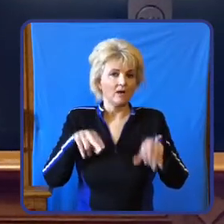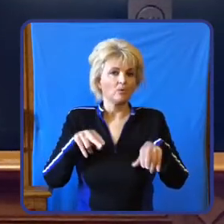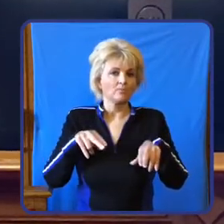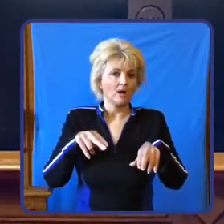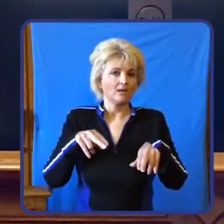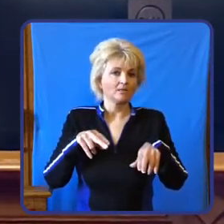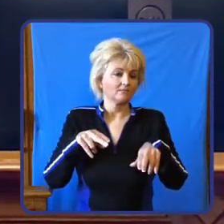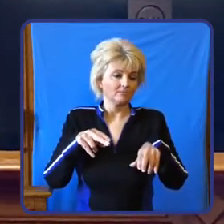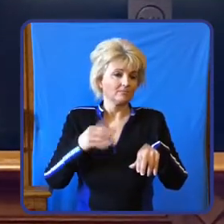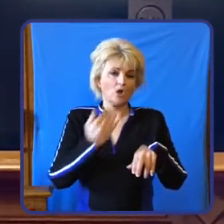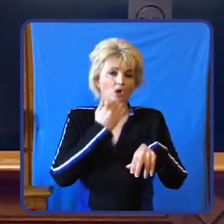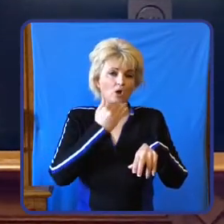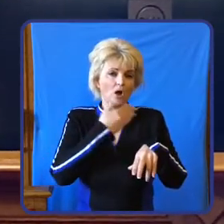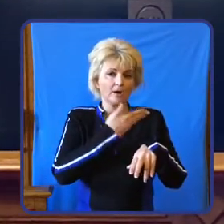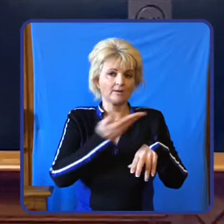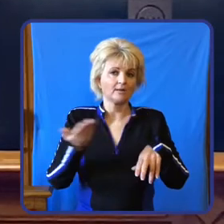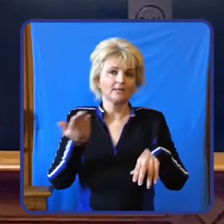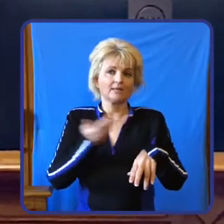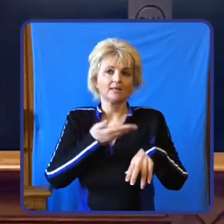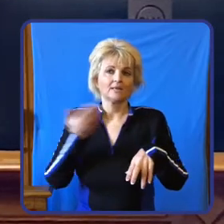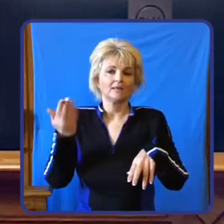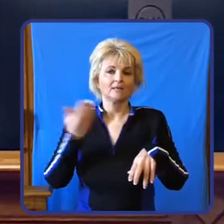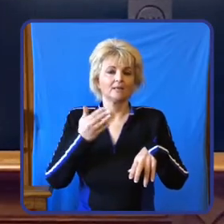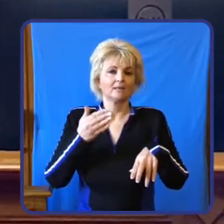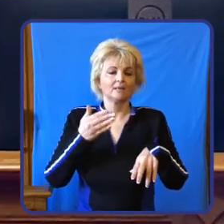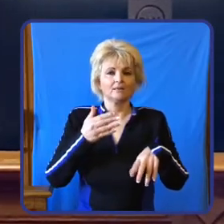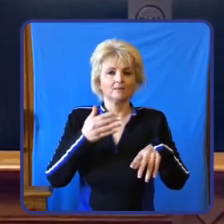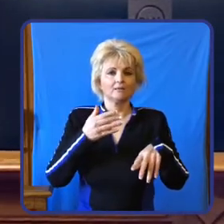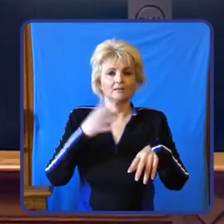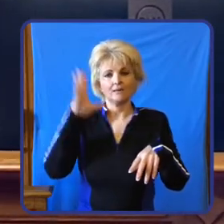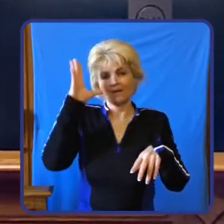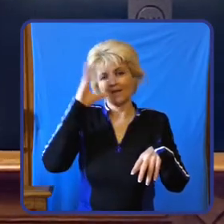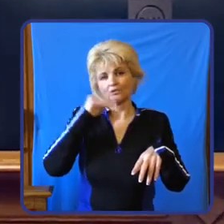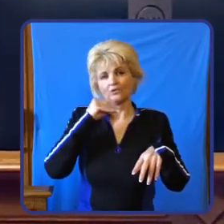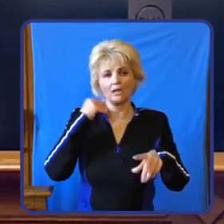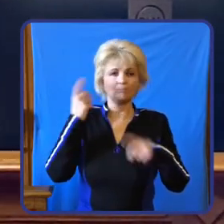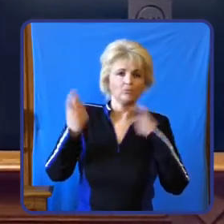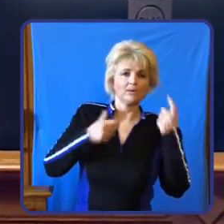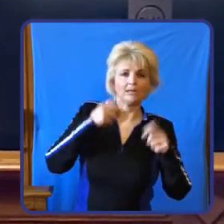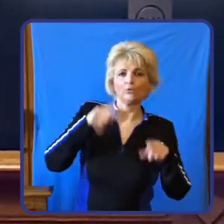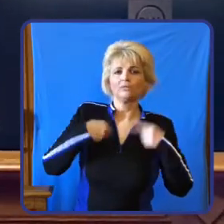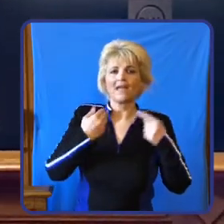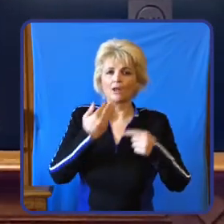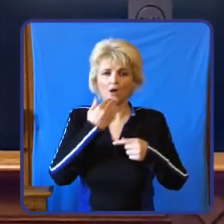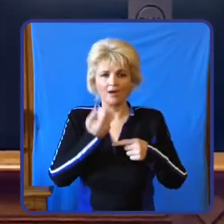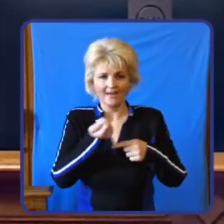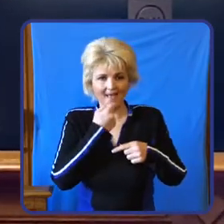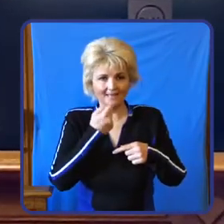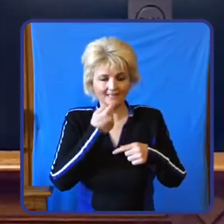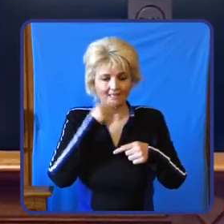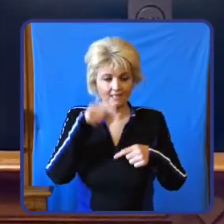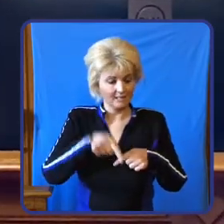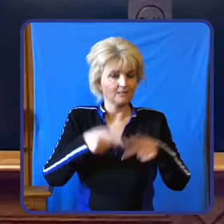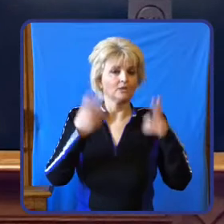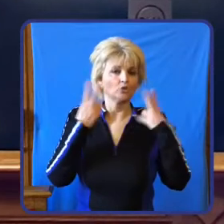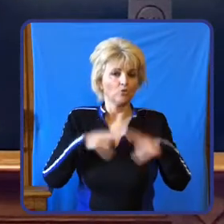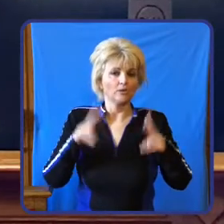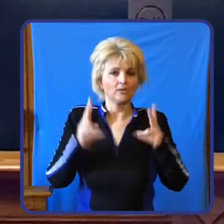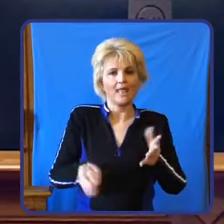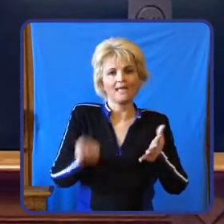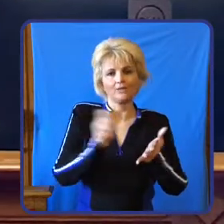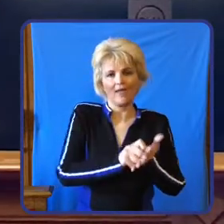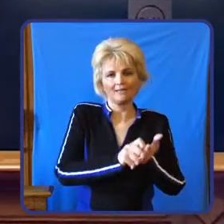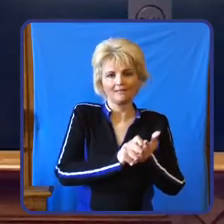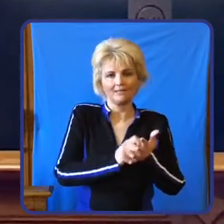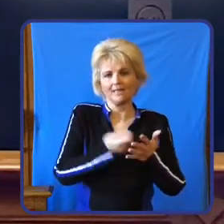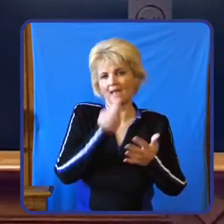van egy olyan igénye, hogy ők egy átmulatott este után szeretnének egy szendvicset enni, vagy bármi mást, itt nyugodtan megvehetik.